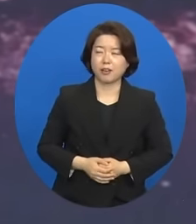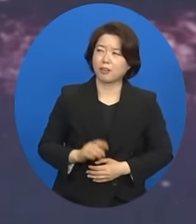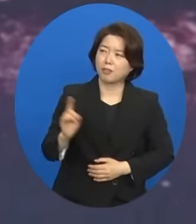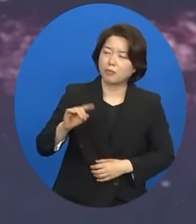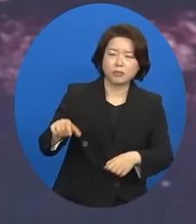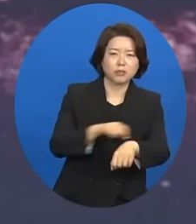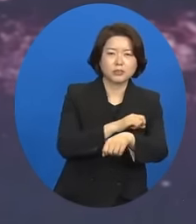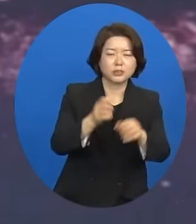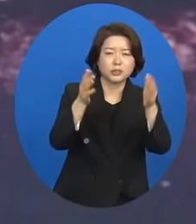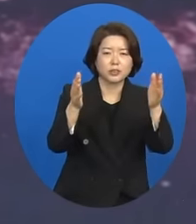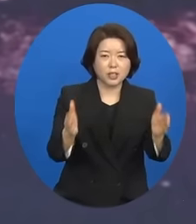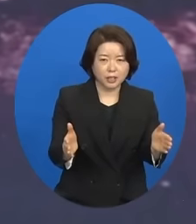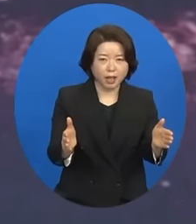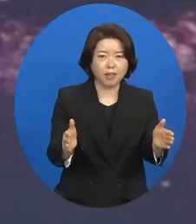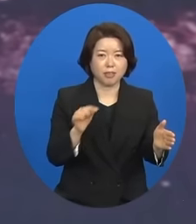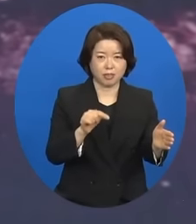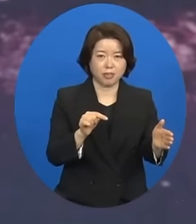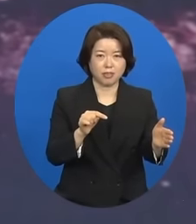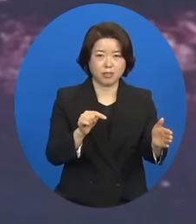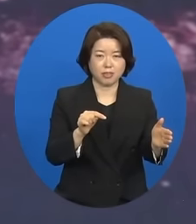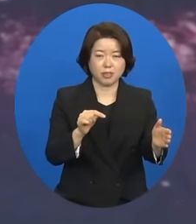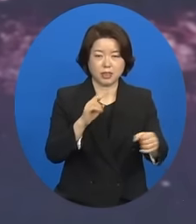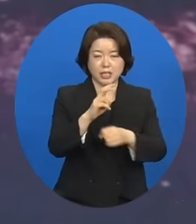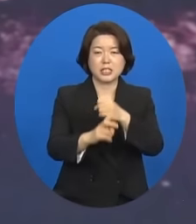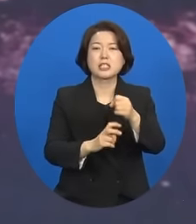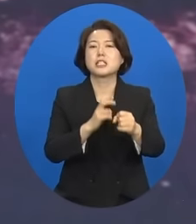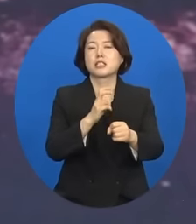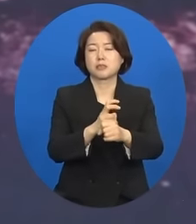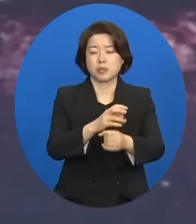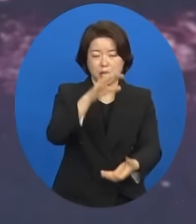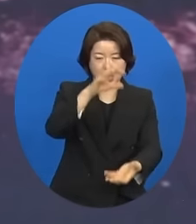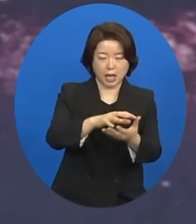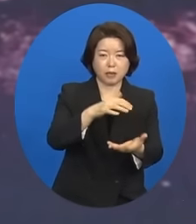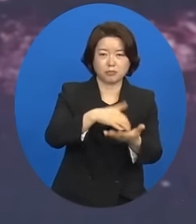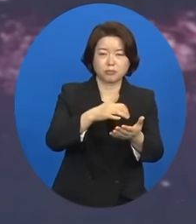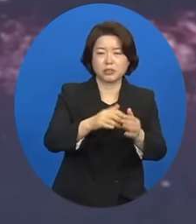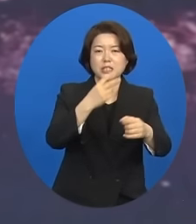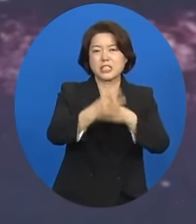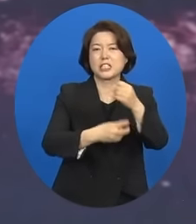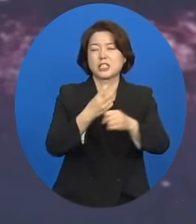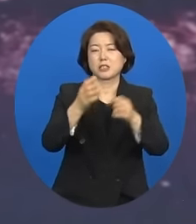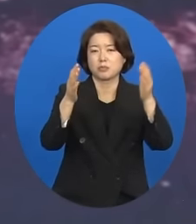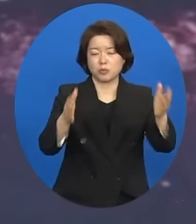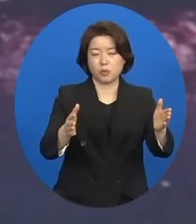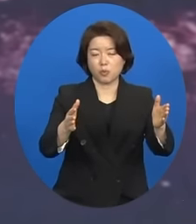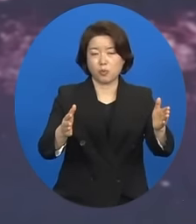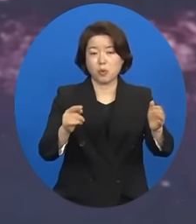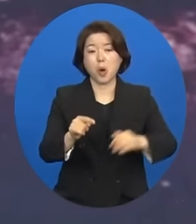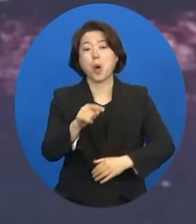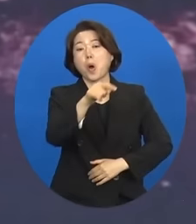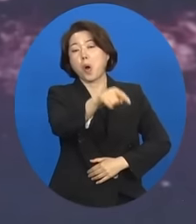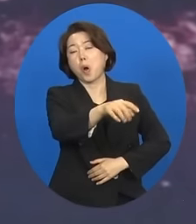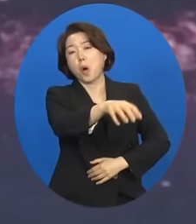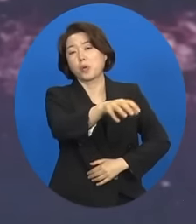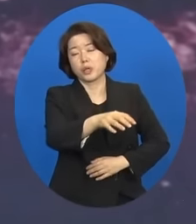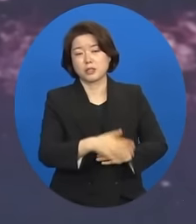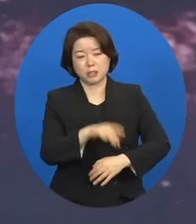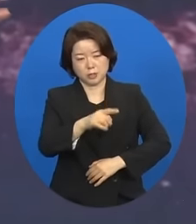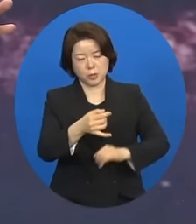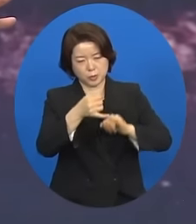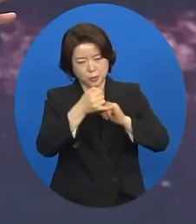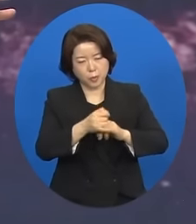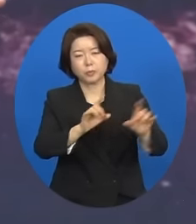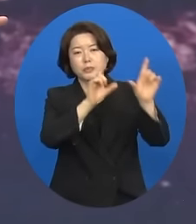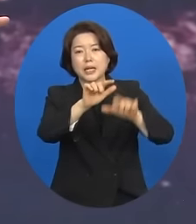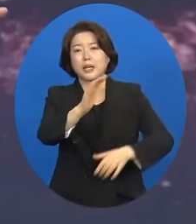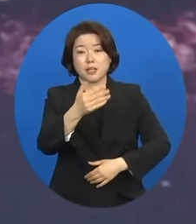특정한 기간 동안 그까 총 20년입니다 20년의 기간 동안 바단 아람에서 너는 반드시 보내야